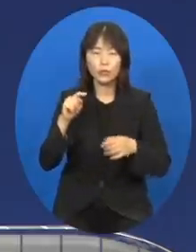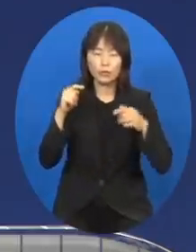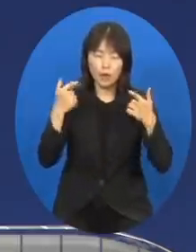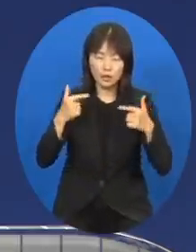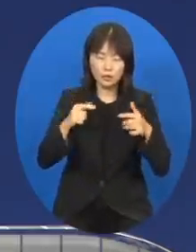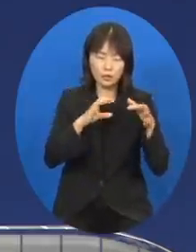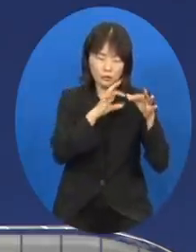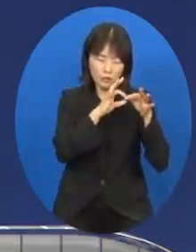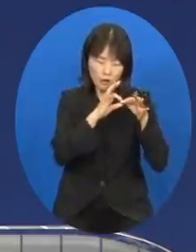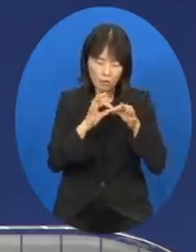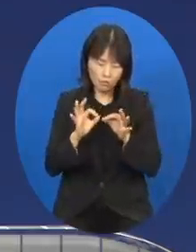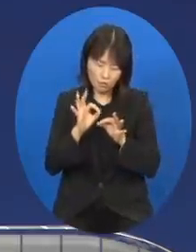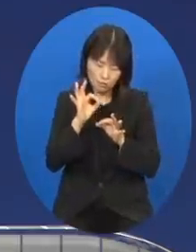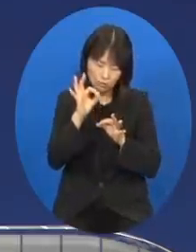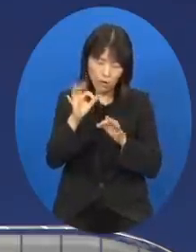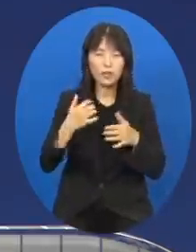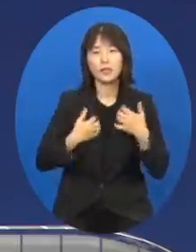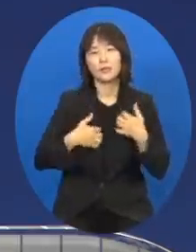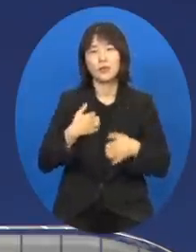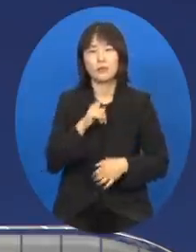계속되는 기쁨이라는 거죠.